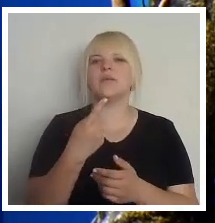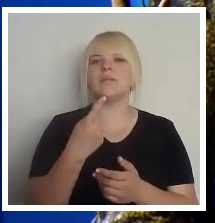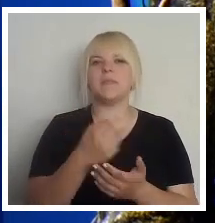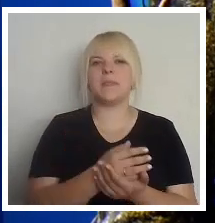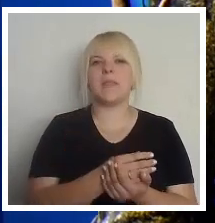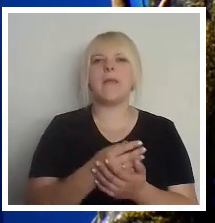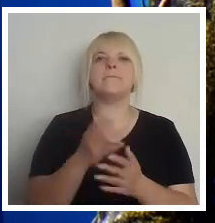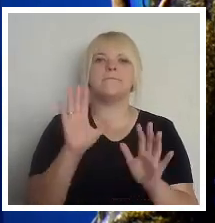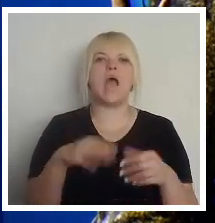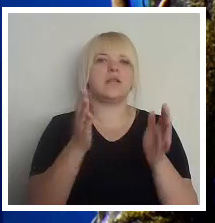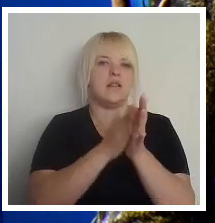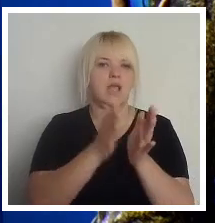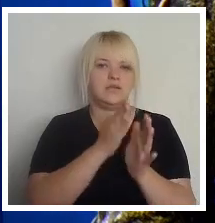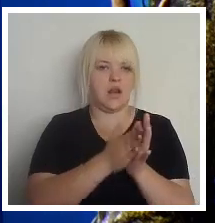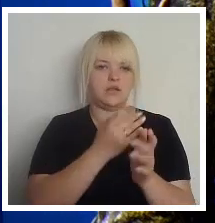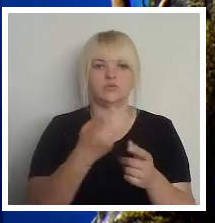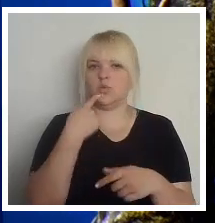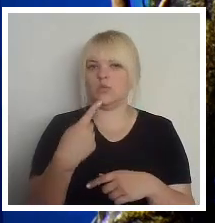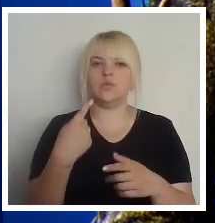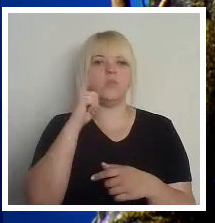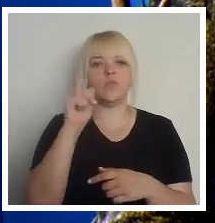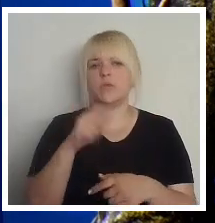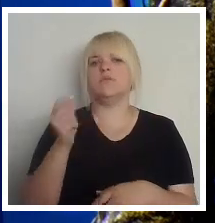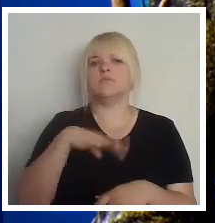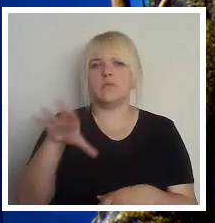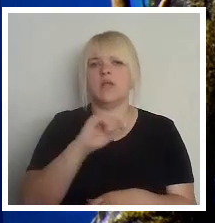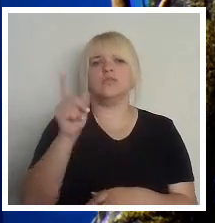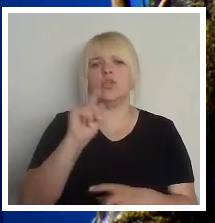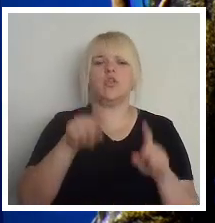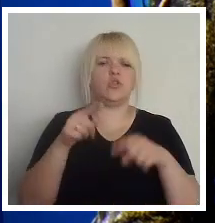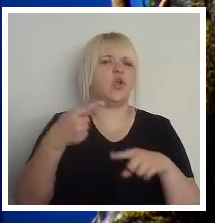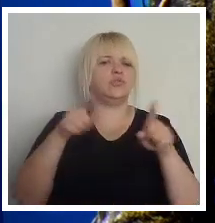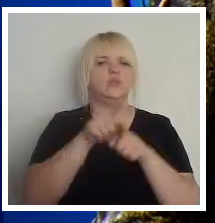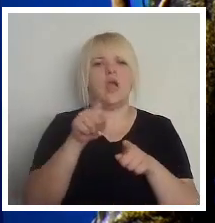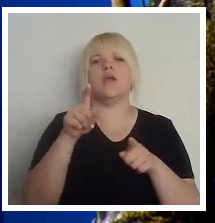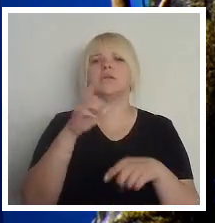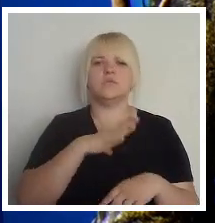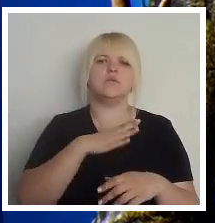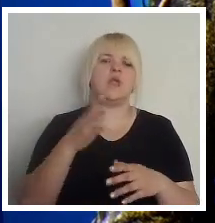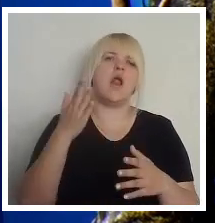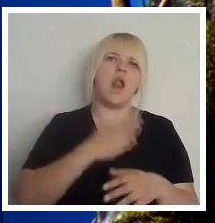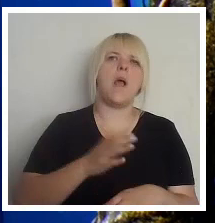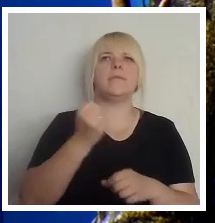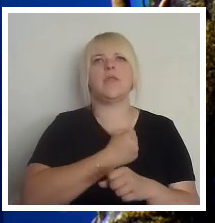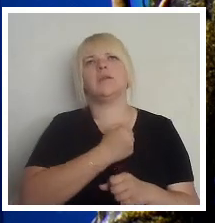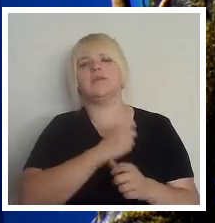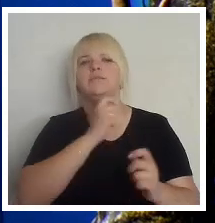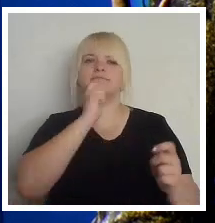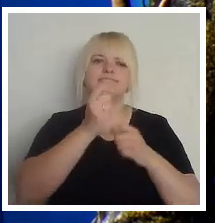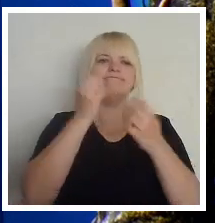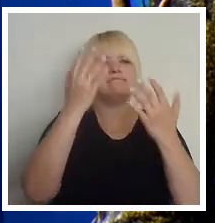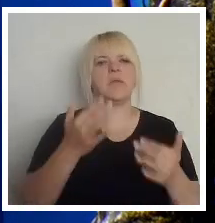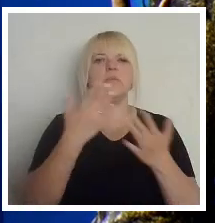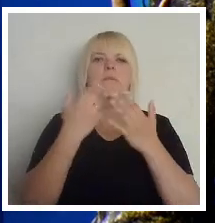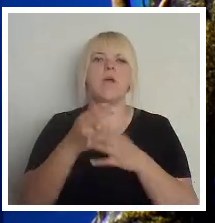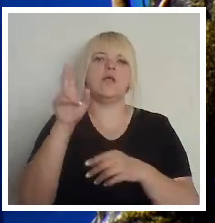par laikrakstu, ja iet runa, tad mēs, protams, esam laiku pa laikam arī taisījuši tādas labdarības akcijas, kad, piemēram, pansionātam